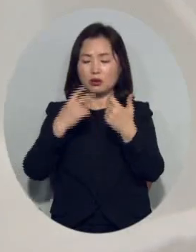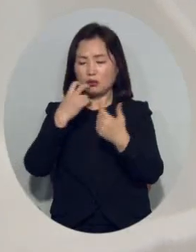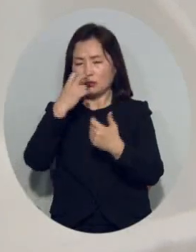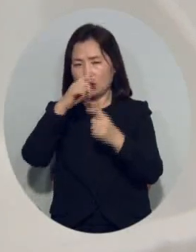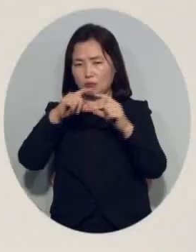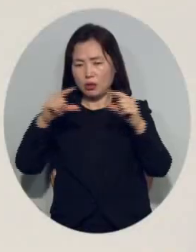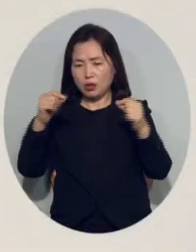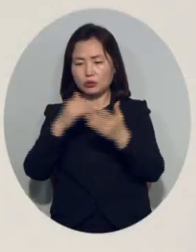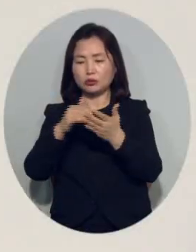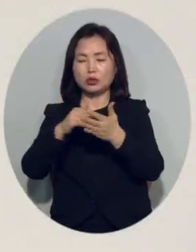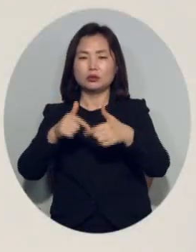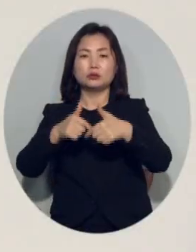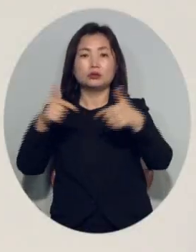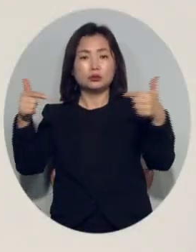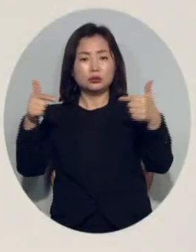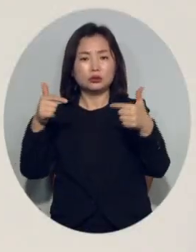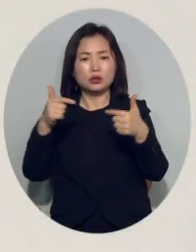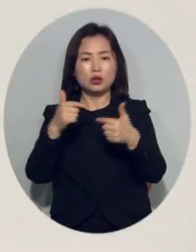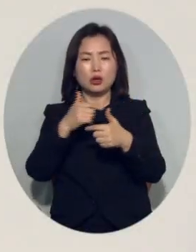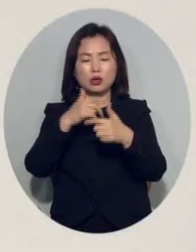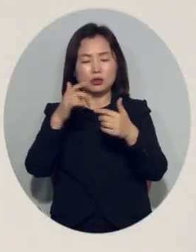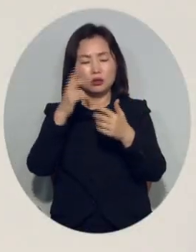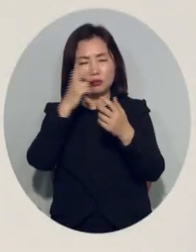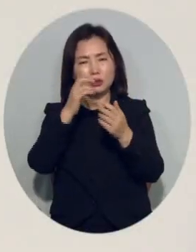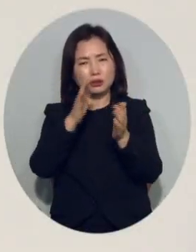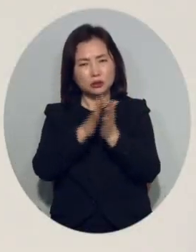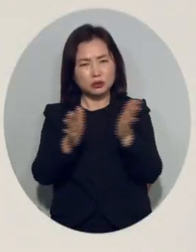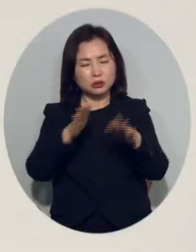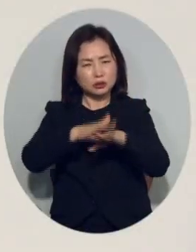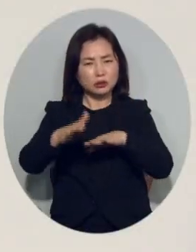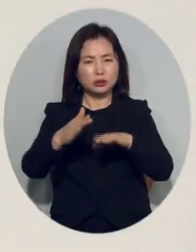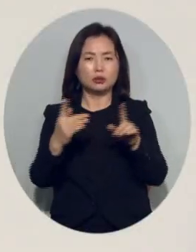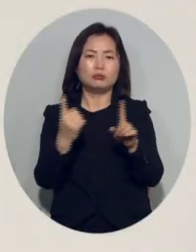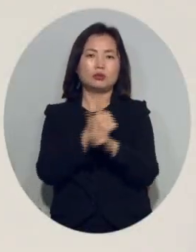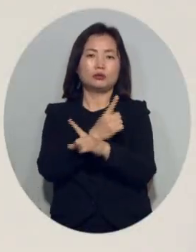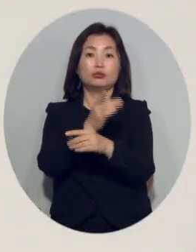검사 비중을 높이는 방향으로 검사 시스템을 재정비하고 있습니다. MBC 뉴스 양관입니다.